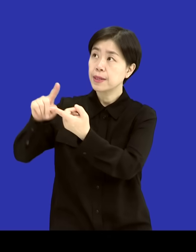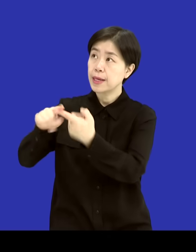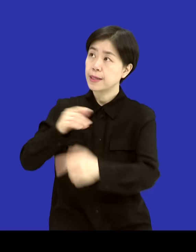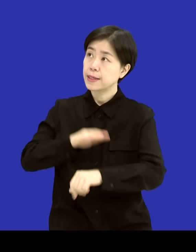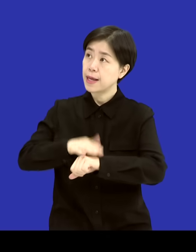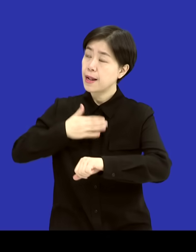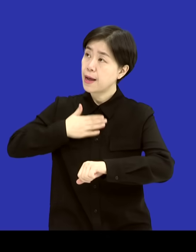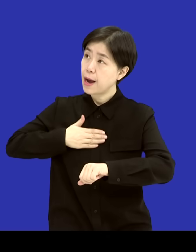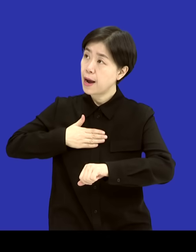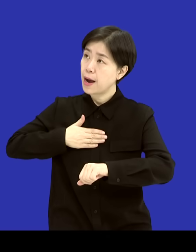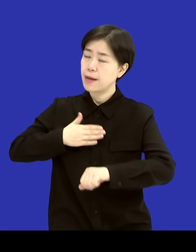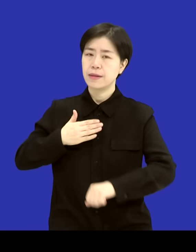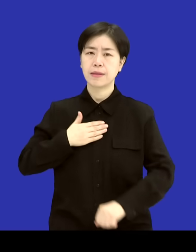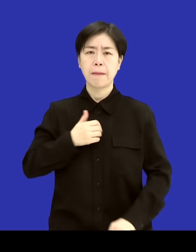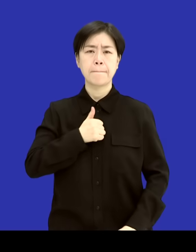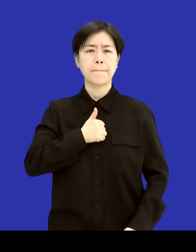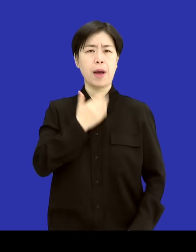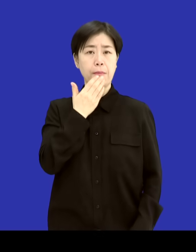더 당당한데